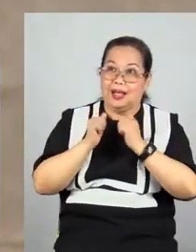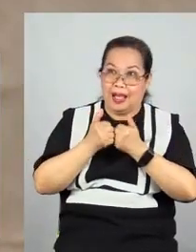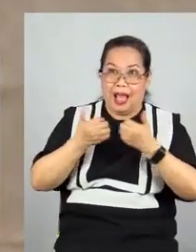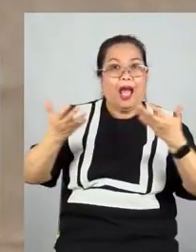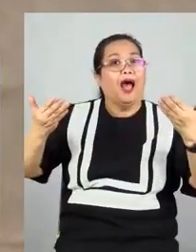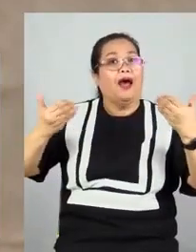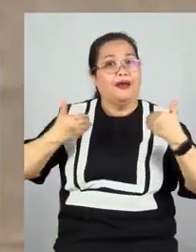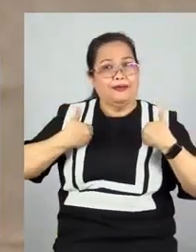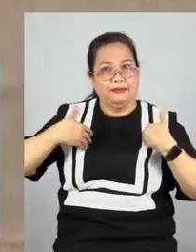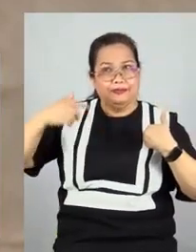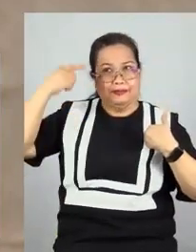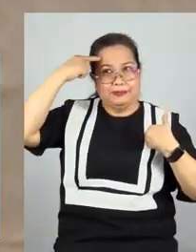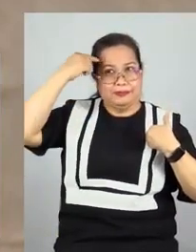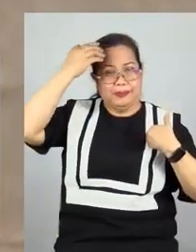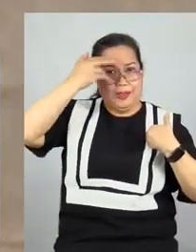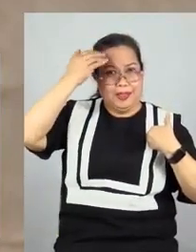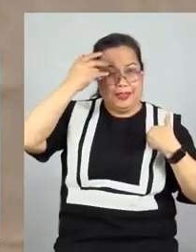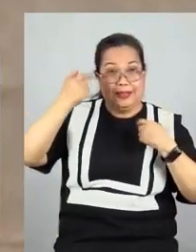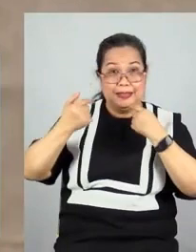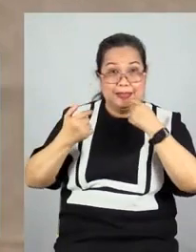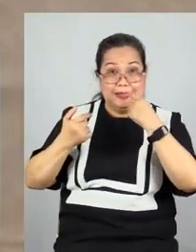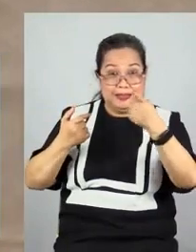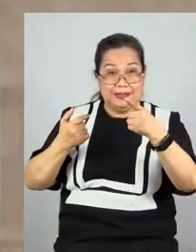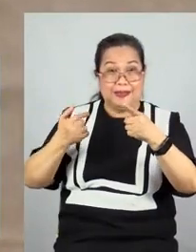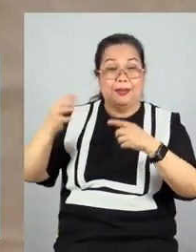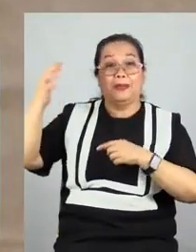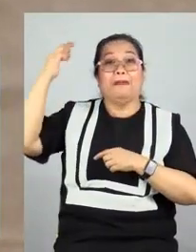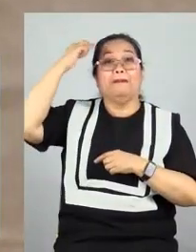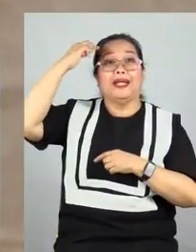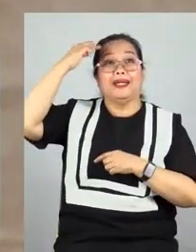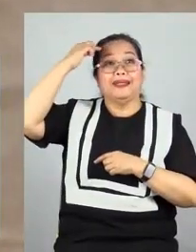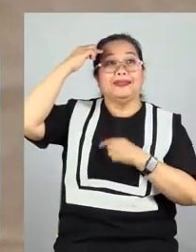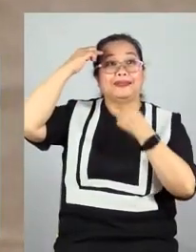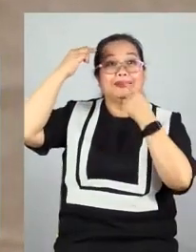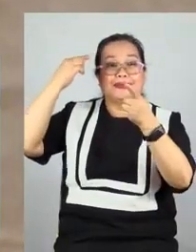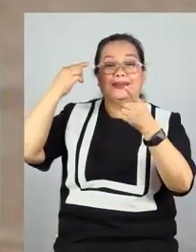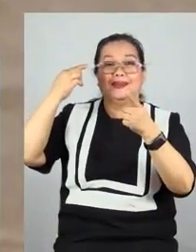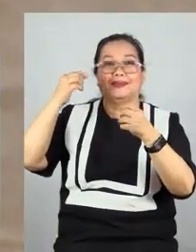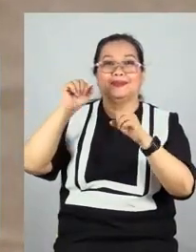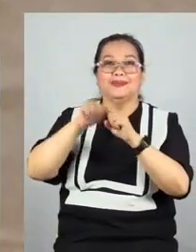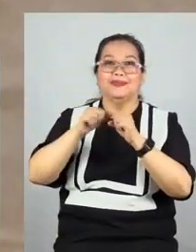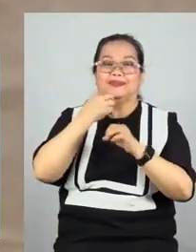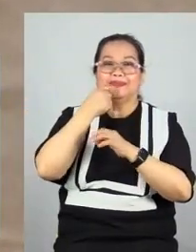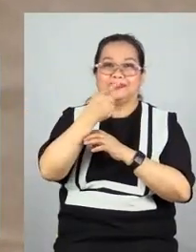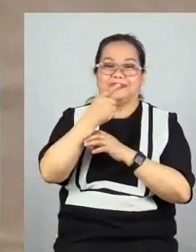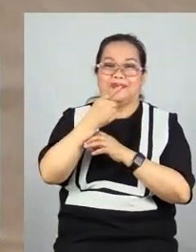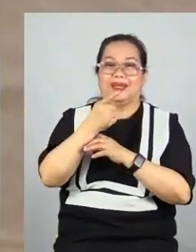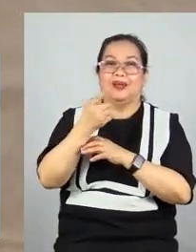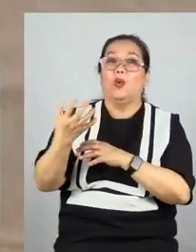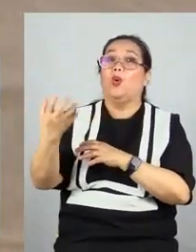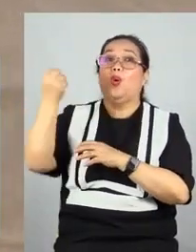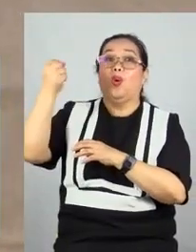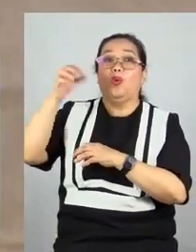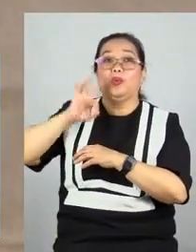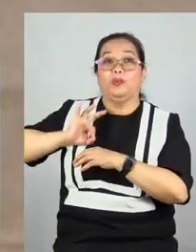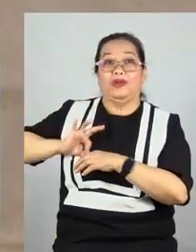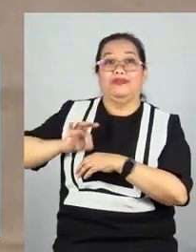this mind. Yung sinasabi kong mind na yun, na nag-iisip ng kapakanan ng iba.